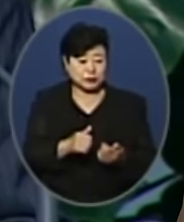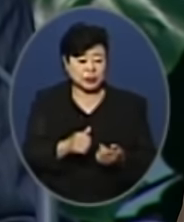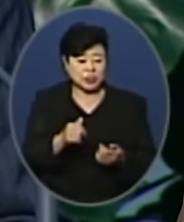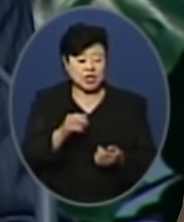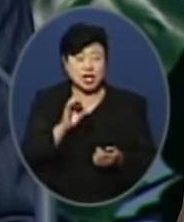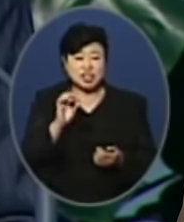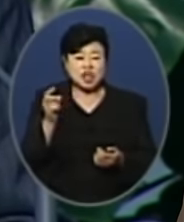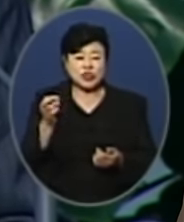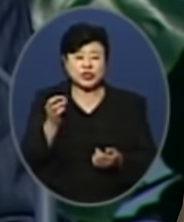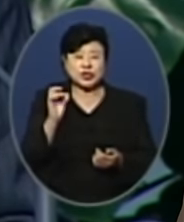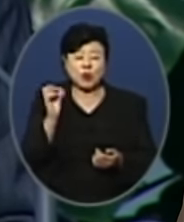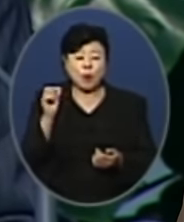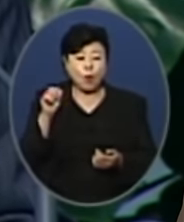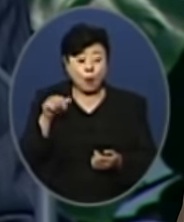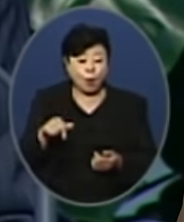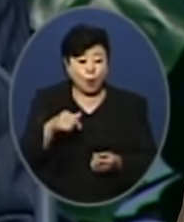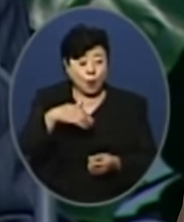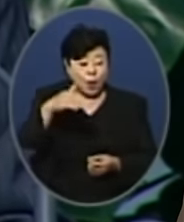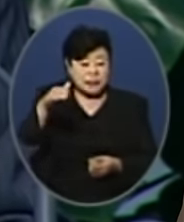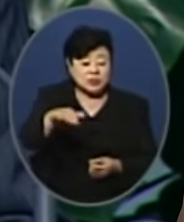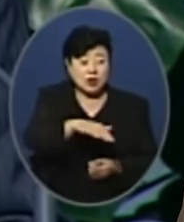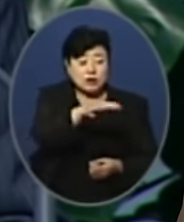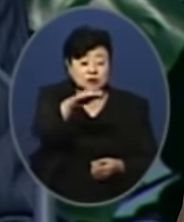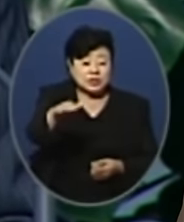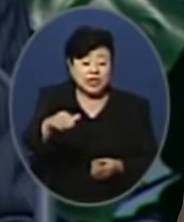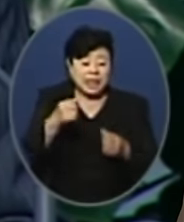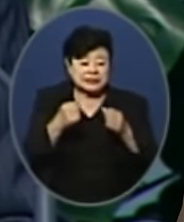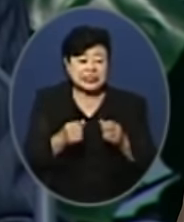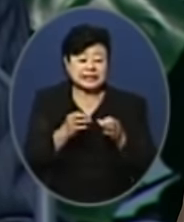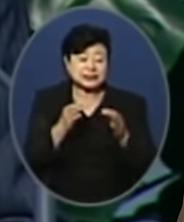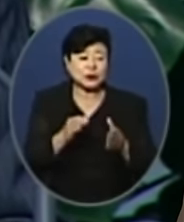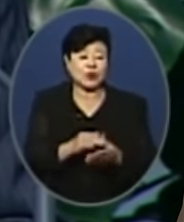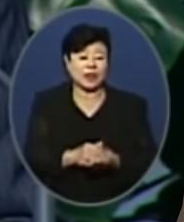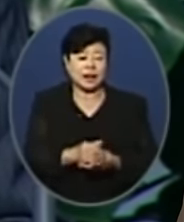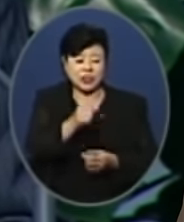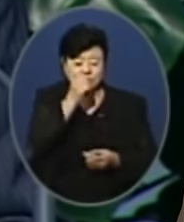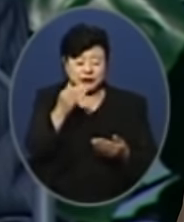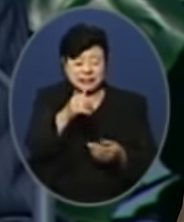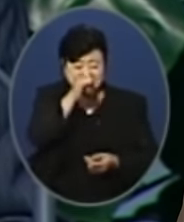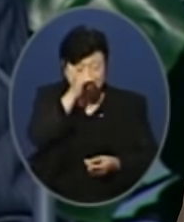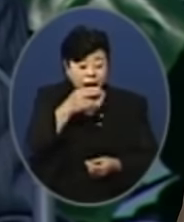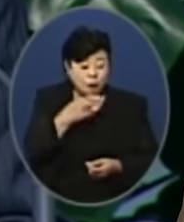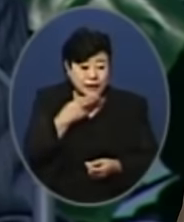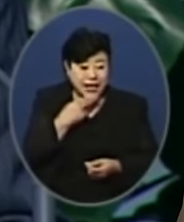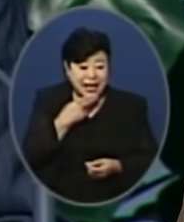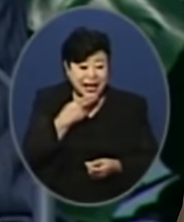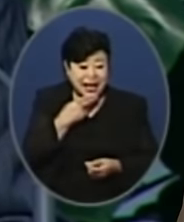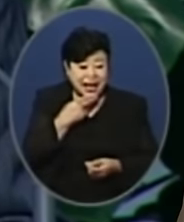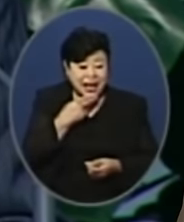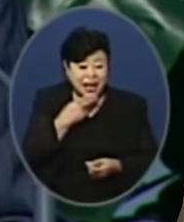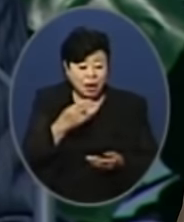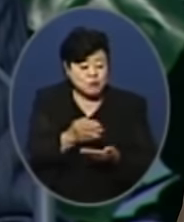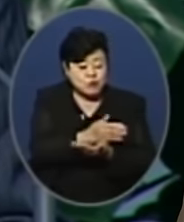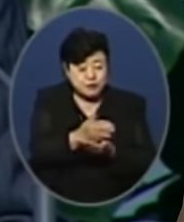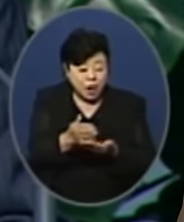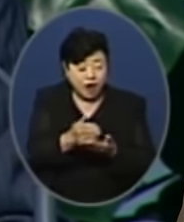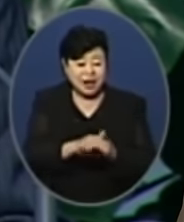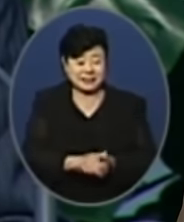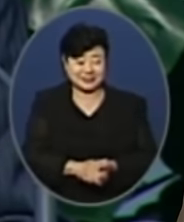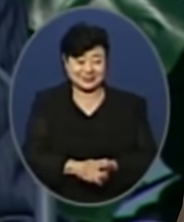내려간답니다. 연옥에서는 우리가 살아있을 동안에 얼마나 좋은 일을 했는가 그 분별을